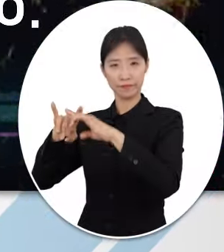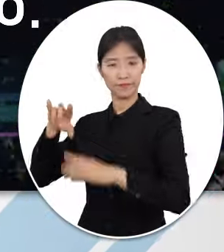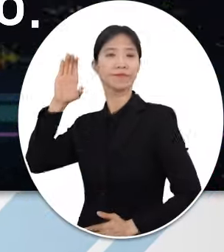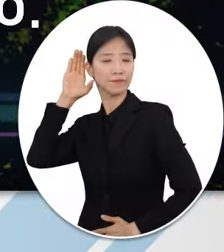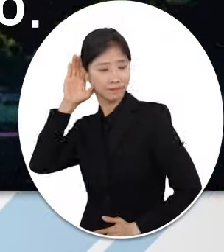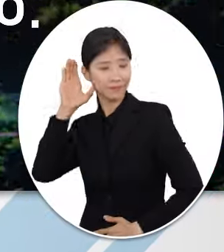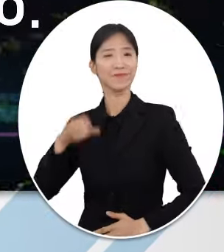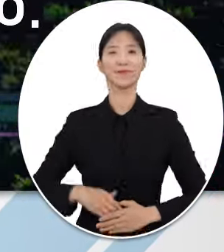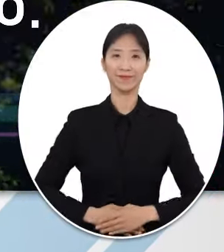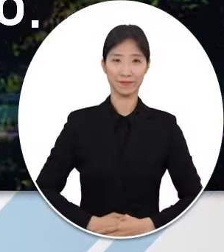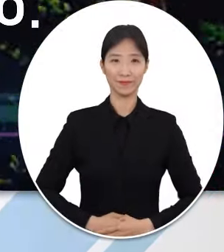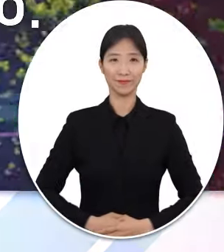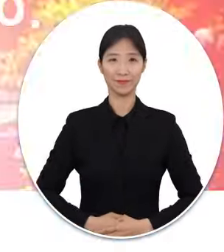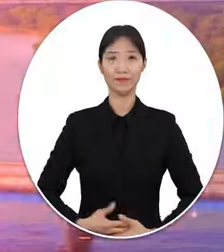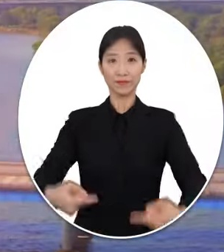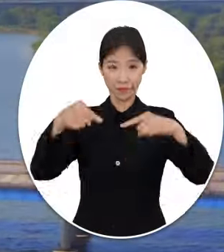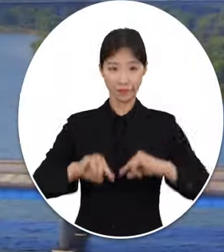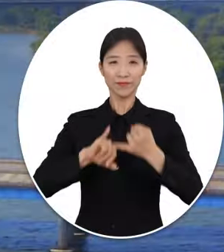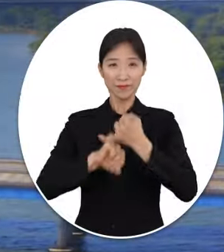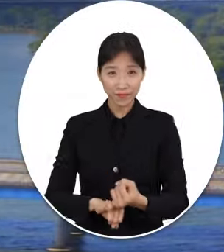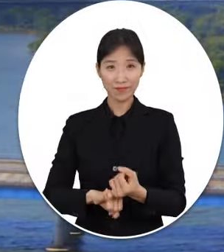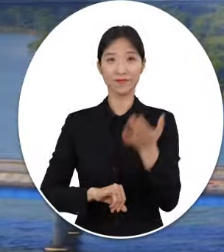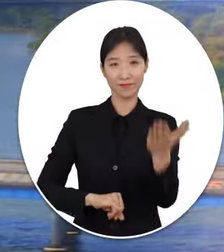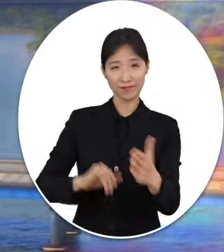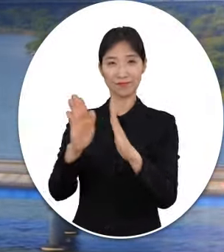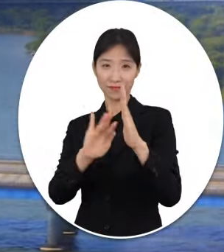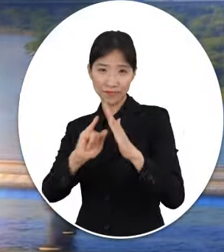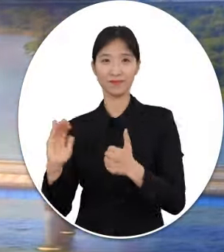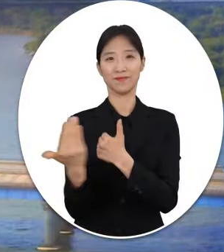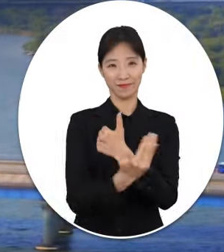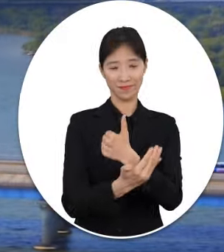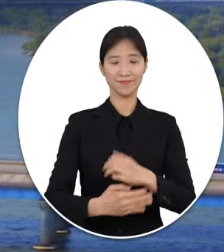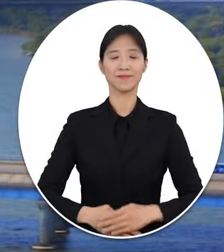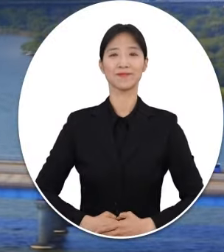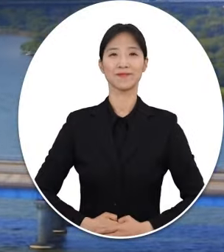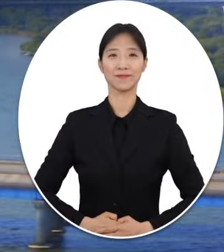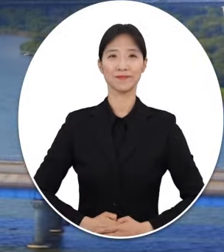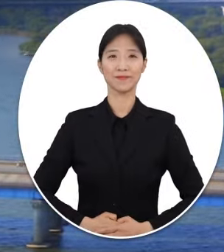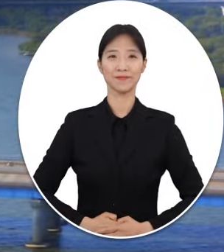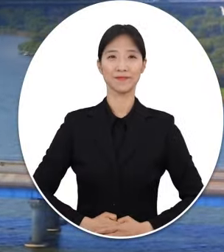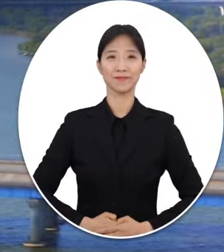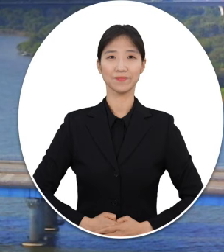라디오 방송을 청취합니다. 적극적인 참여가 당신과 가족을 지킵니다.